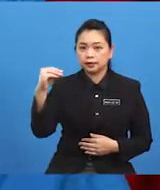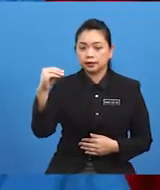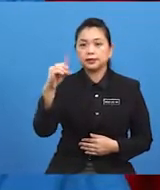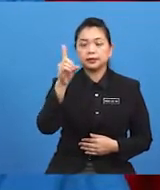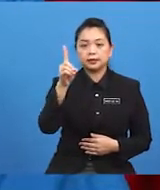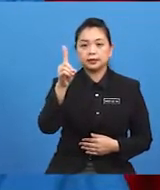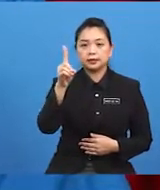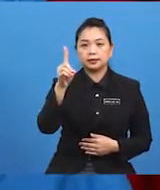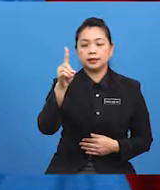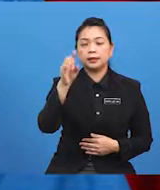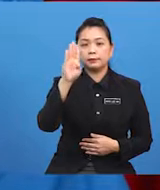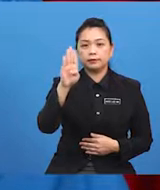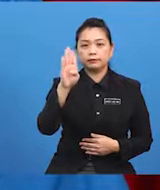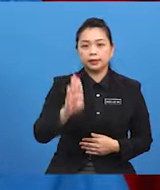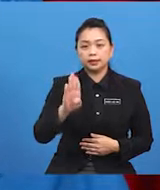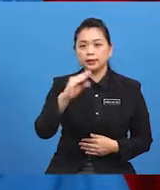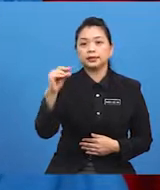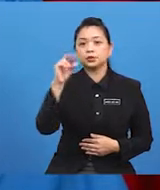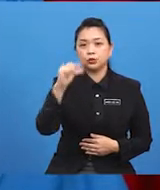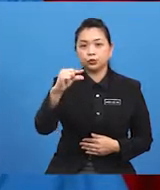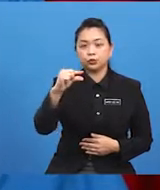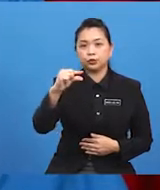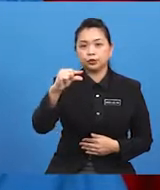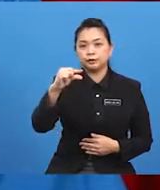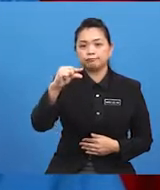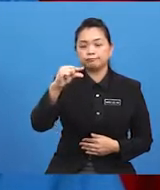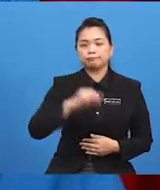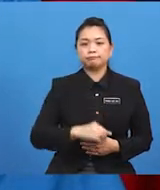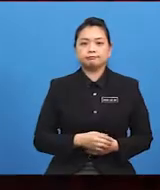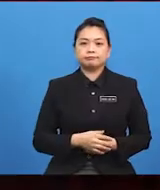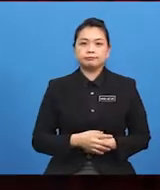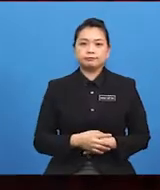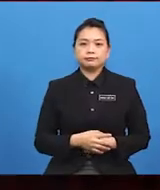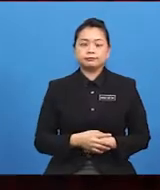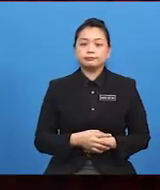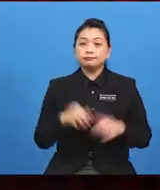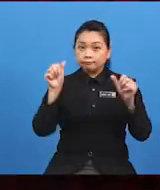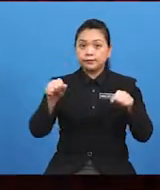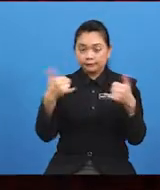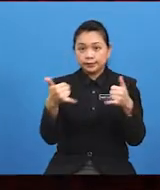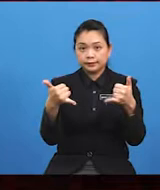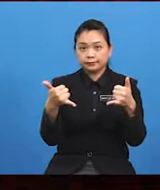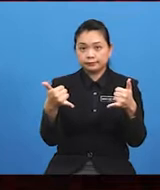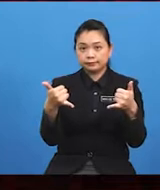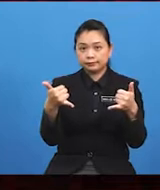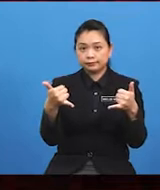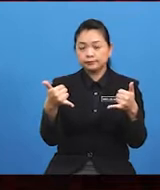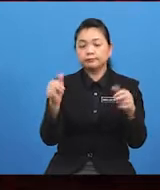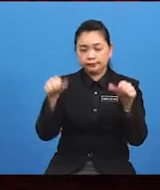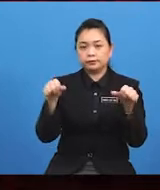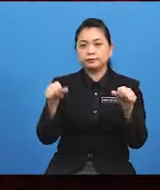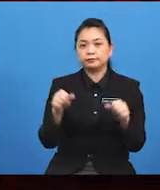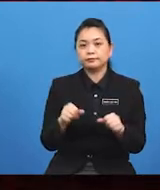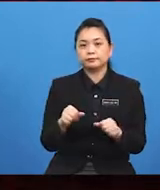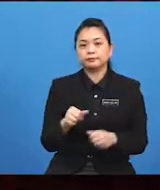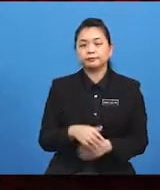kembali ke D, B flat dan G. Bagus, Nor. Bolehkah Nor mainkan arpeggio G minor?